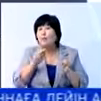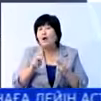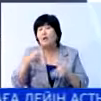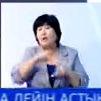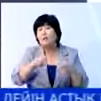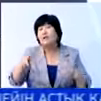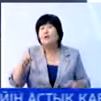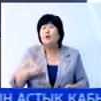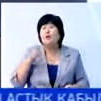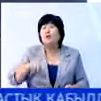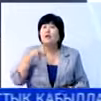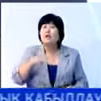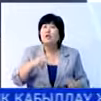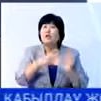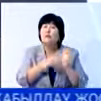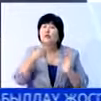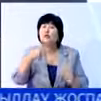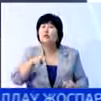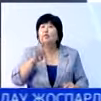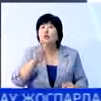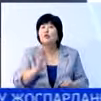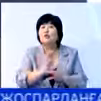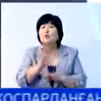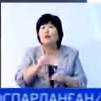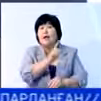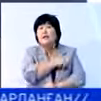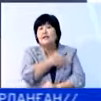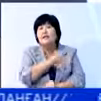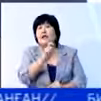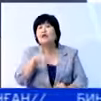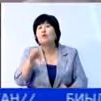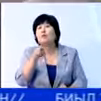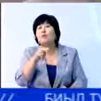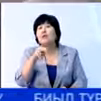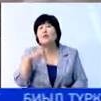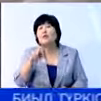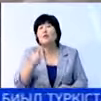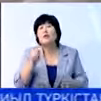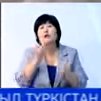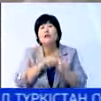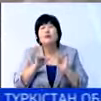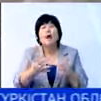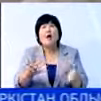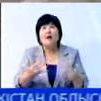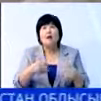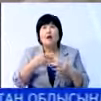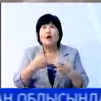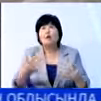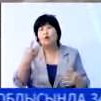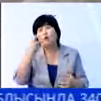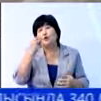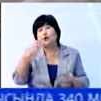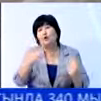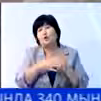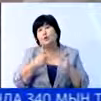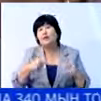департаментінің мамандары 2824 өнімге санитарлық-эпидемиологиялық сараптама жүргізген. Алынған өнімдердің 349